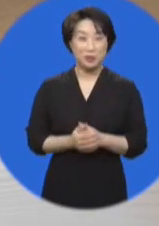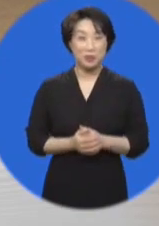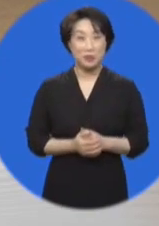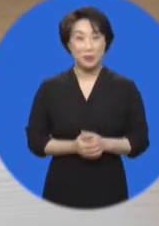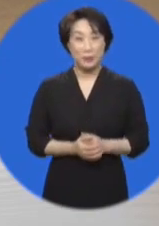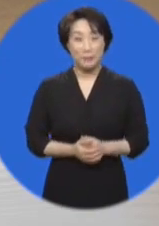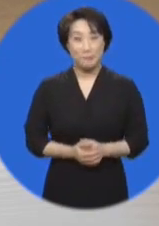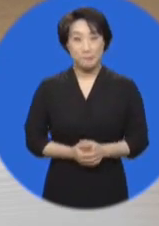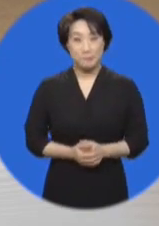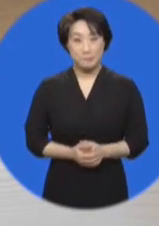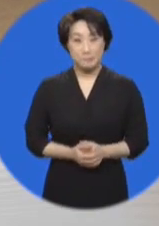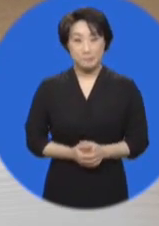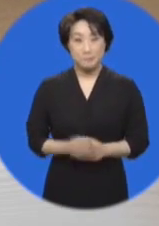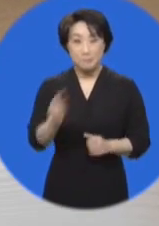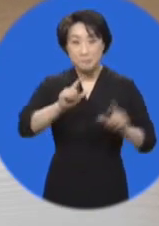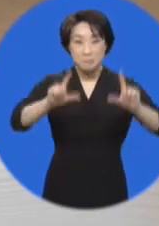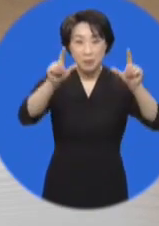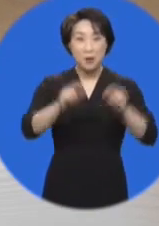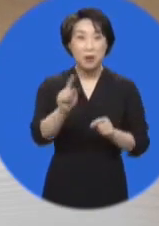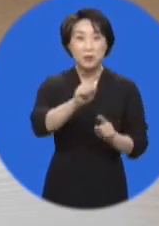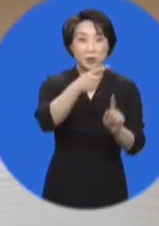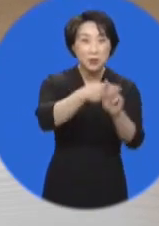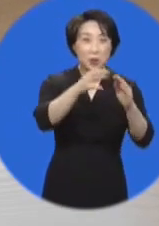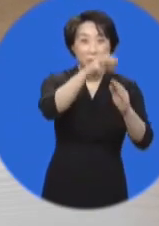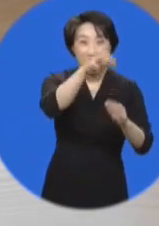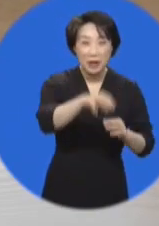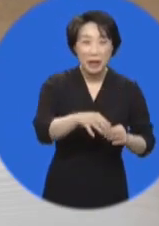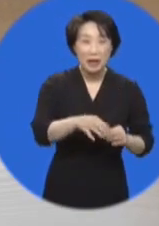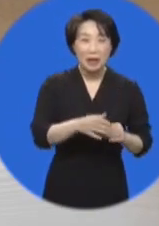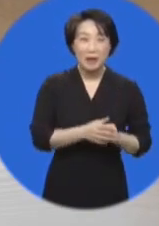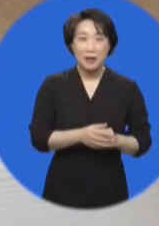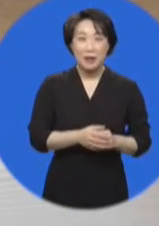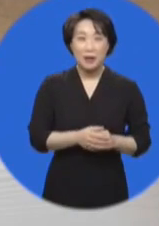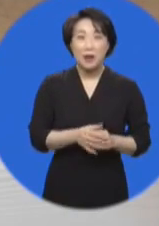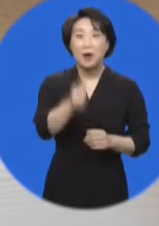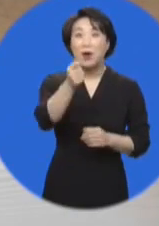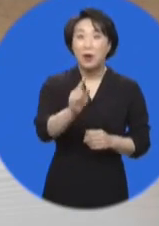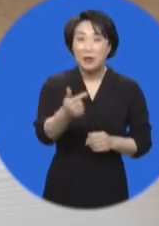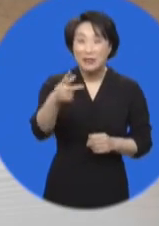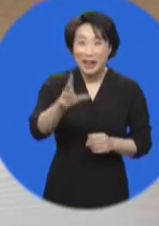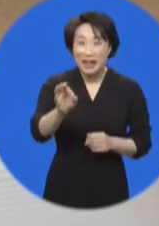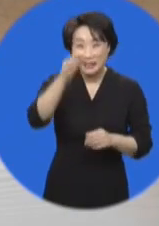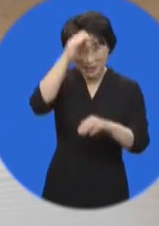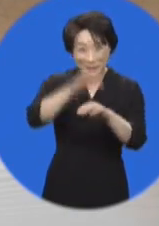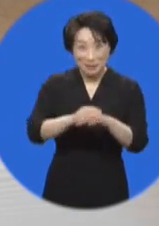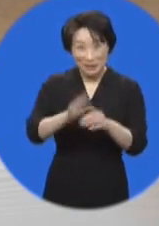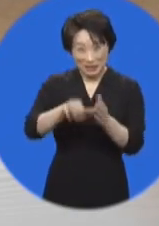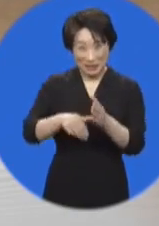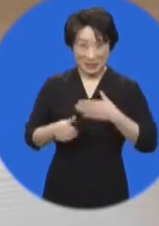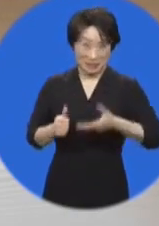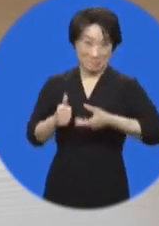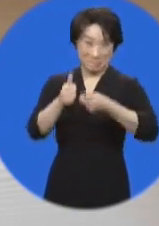모르겠어요. 어느 날 어느 교회에 이제 혼당 예배를 드리는데,